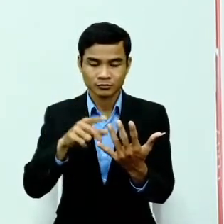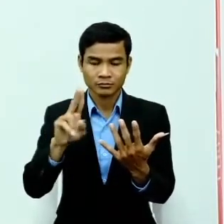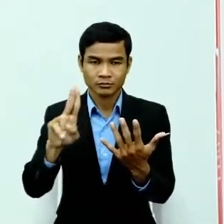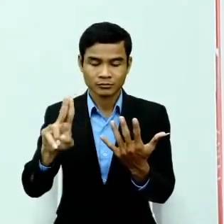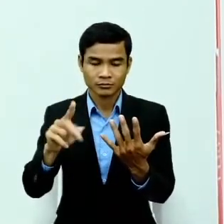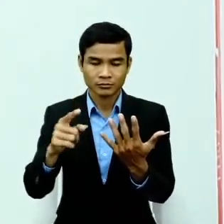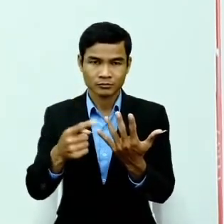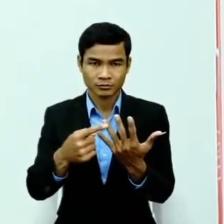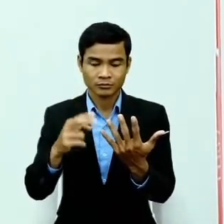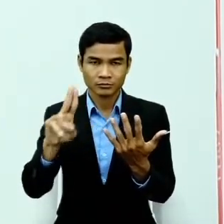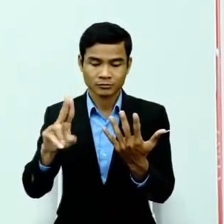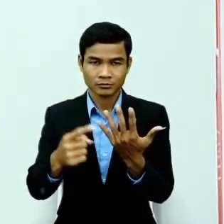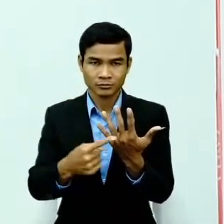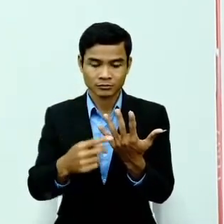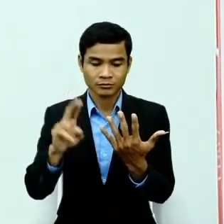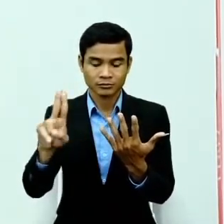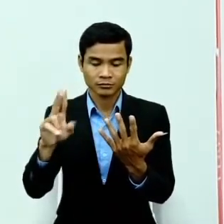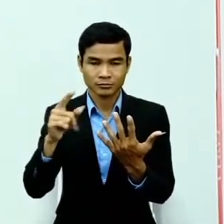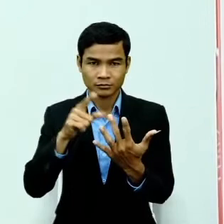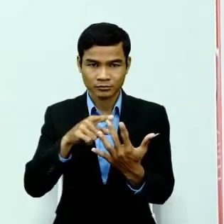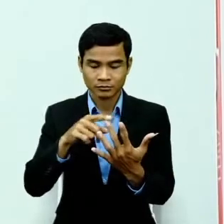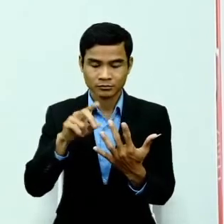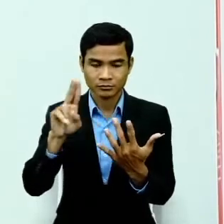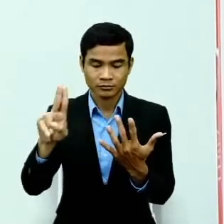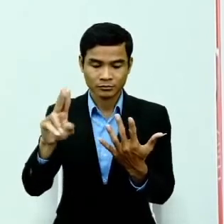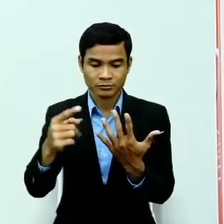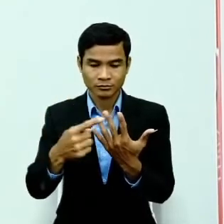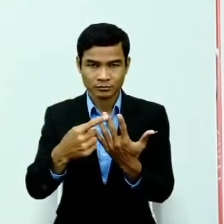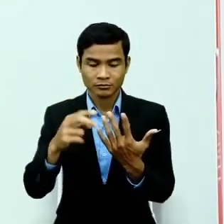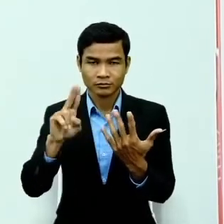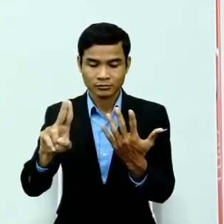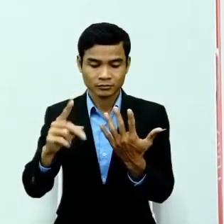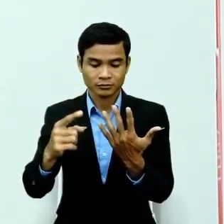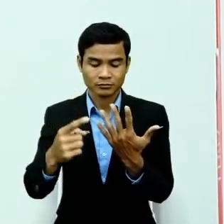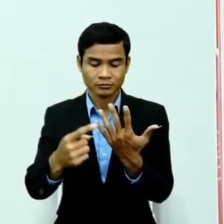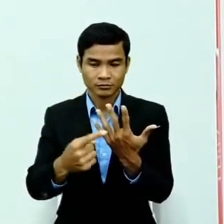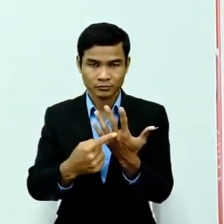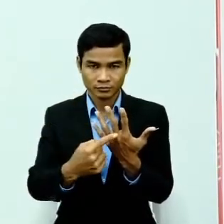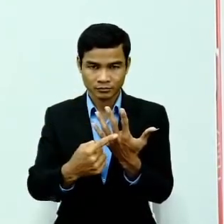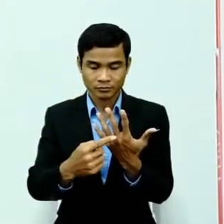ไอเอาอืออมอม